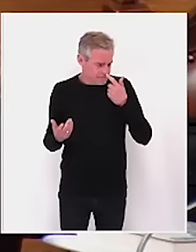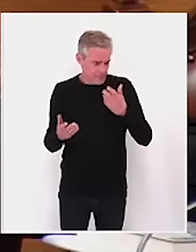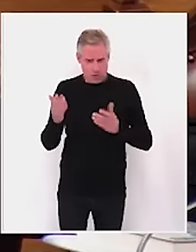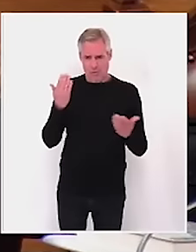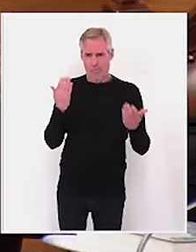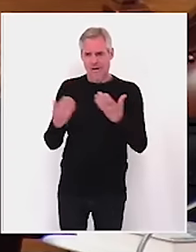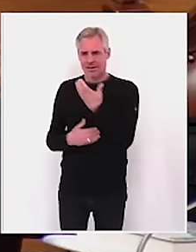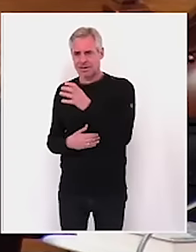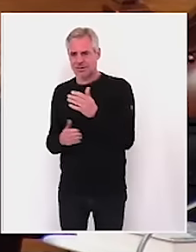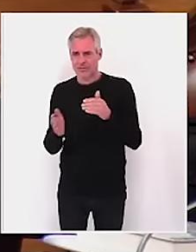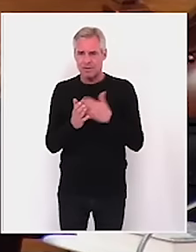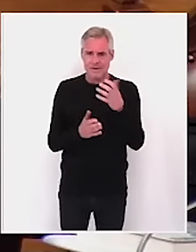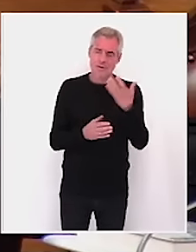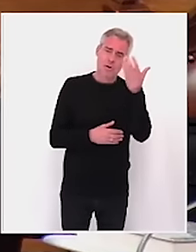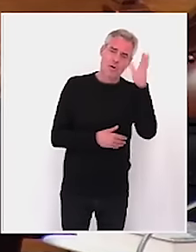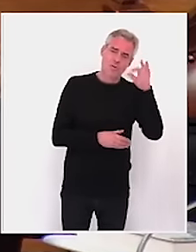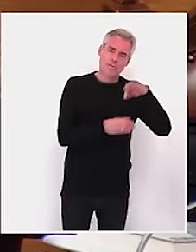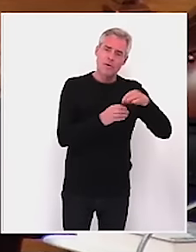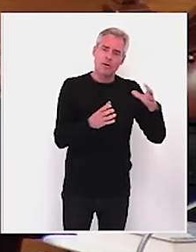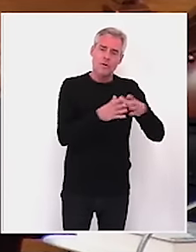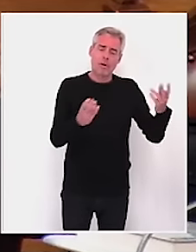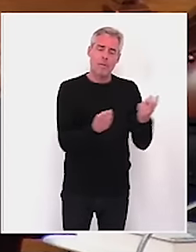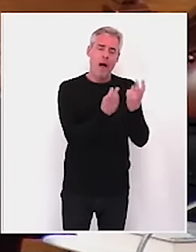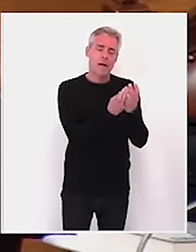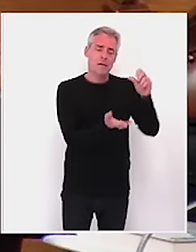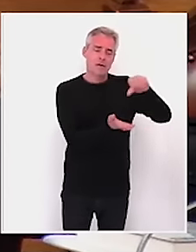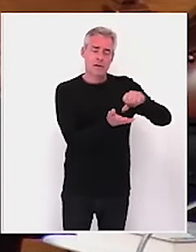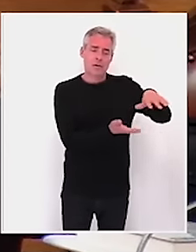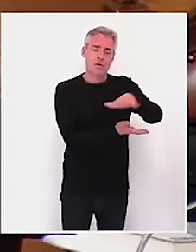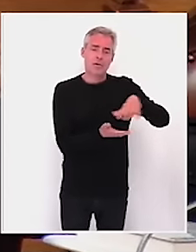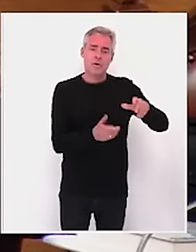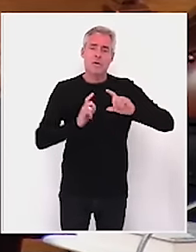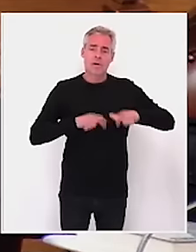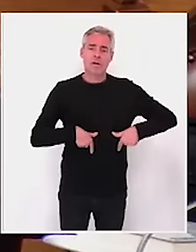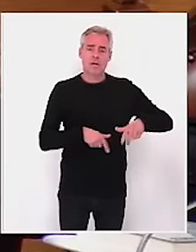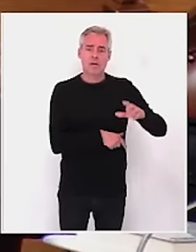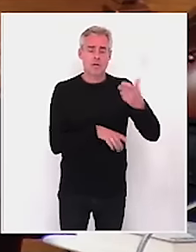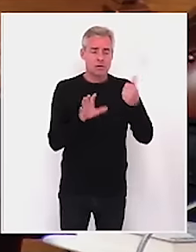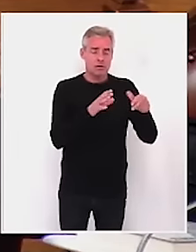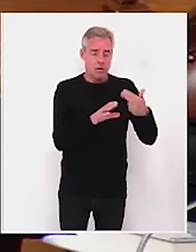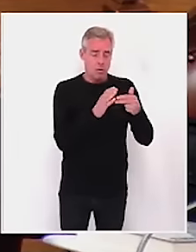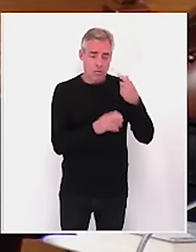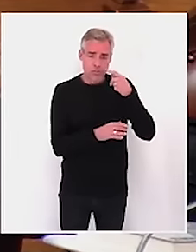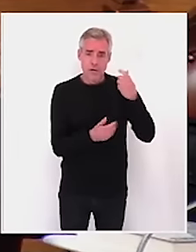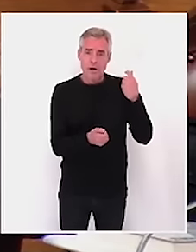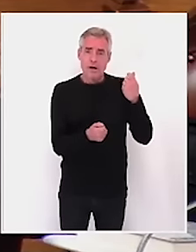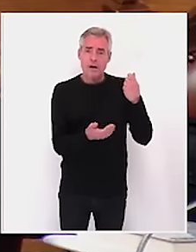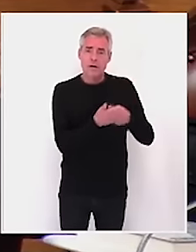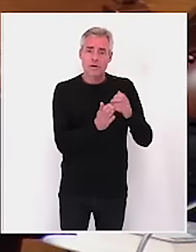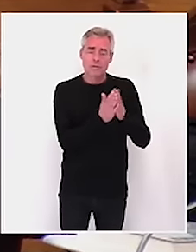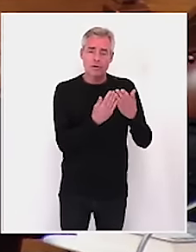comparer. Par exemple, avec des délibérations dans le Grand Parc, la cité du Grand Parc, où c'est l'école Condorcet qui reçoit 600 euros pour acheter des manuels